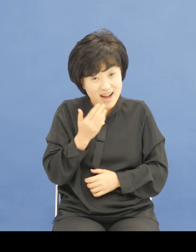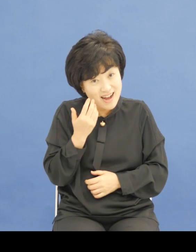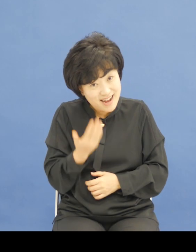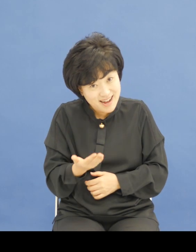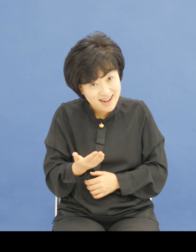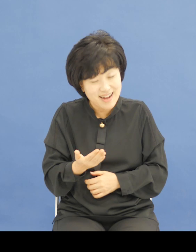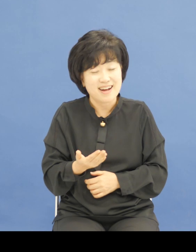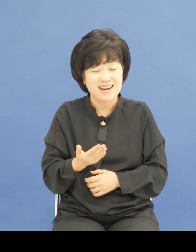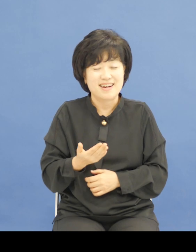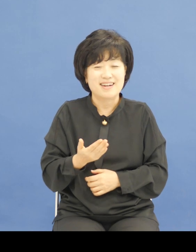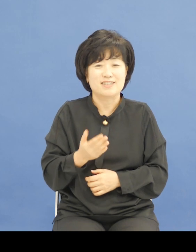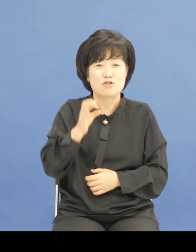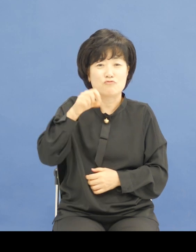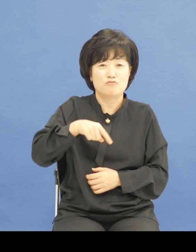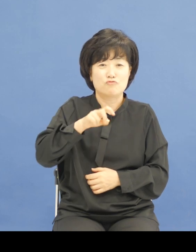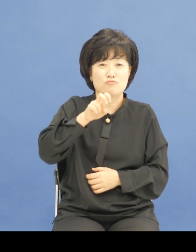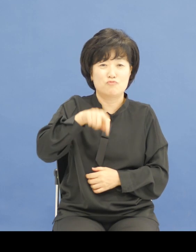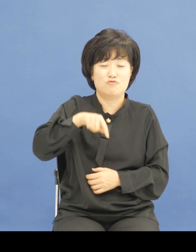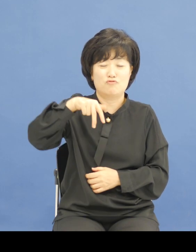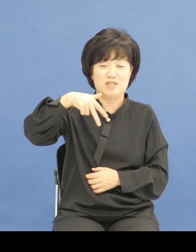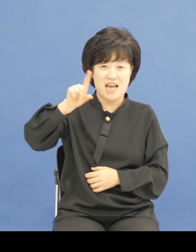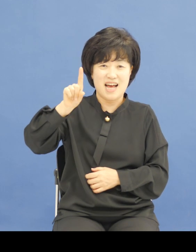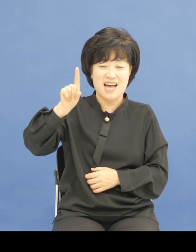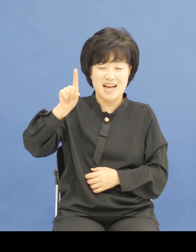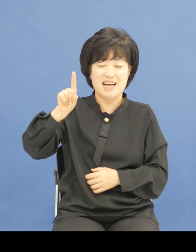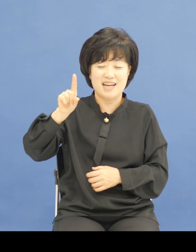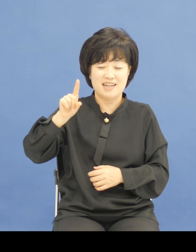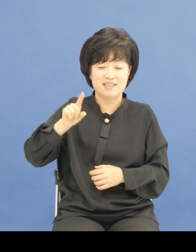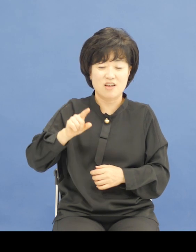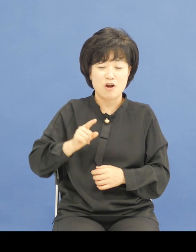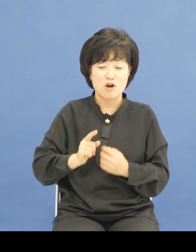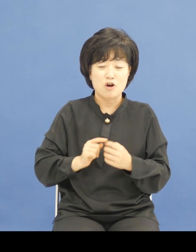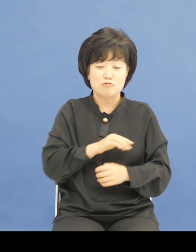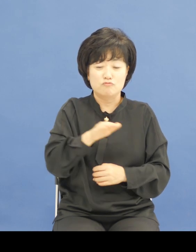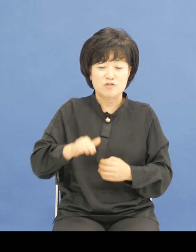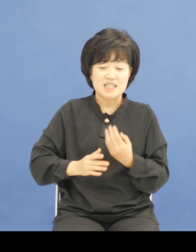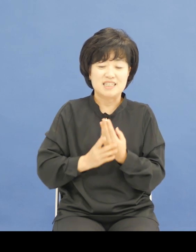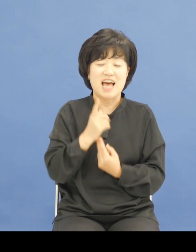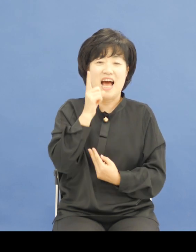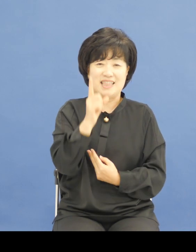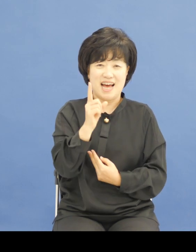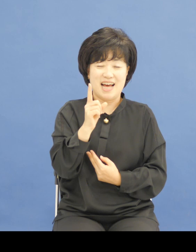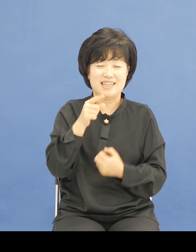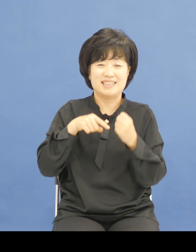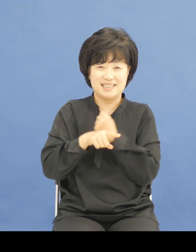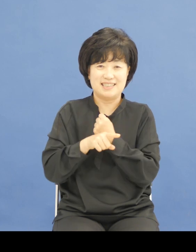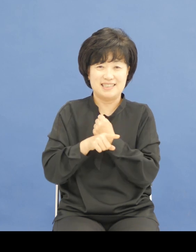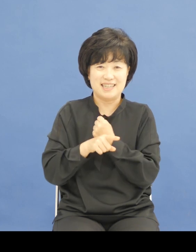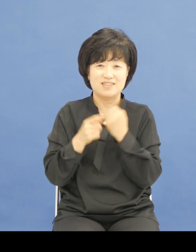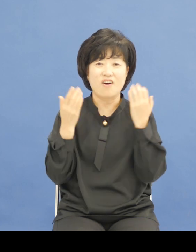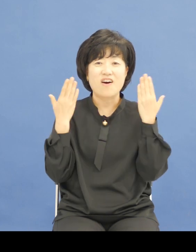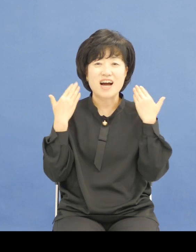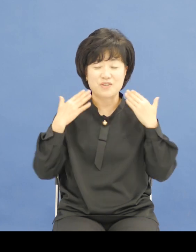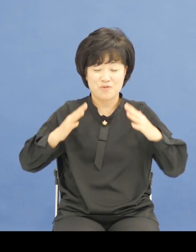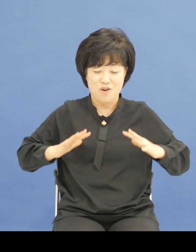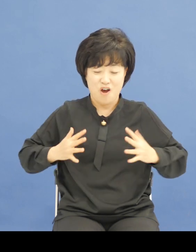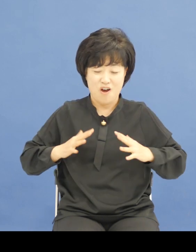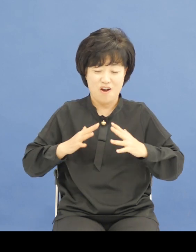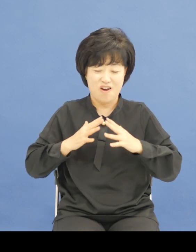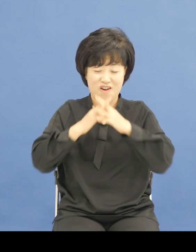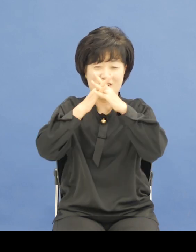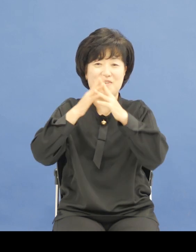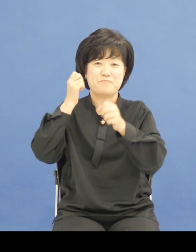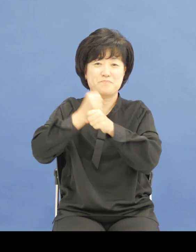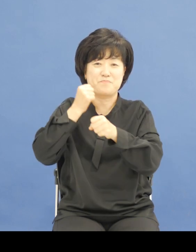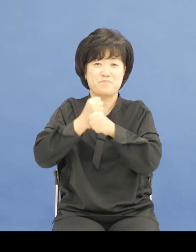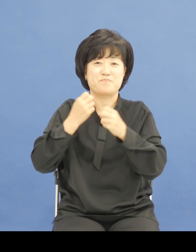우무자는 우리는 하나라는 뜻이거든요. 그래서 이 우무자 프로젝트를 해서 지금 학교가 이제 다 젖었어요. 이번 네네. 2월 달에